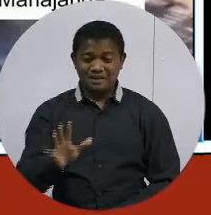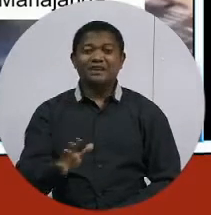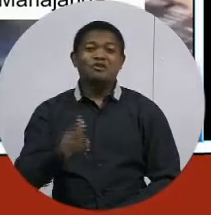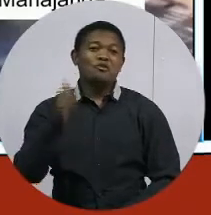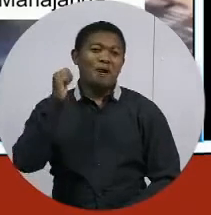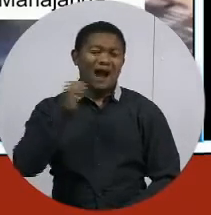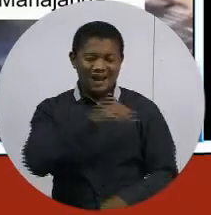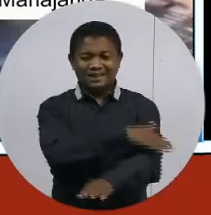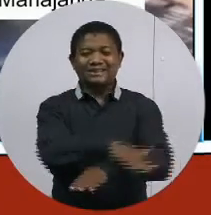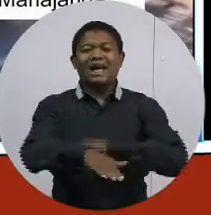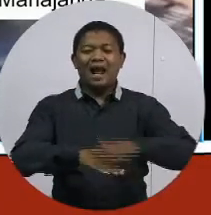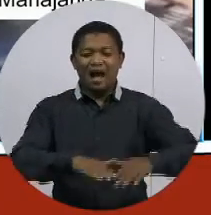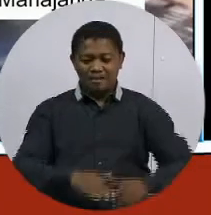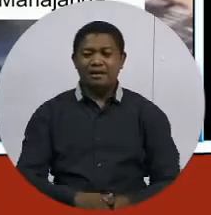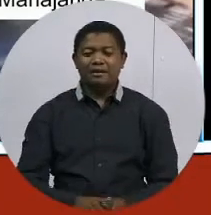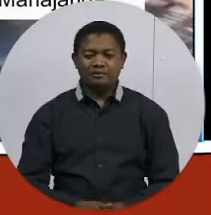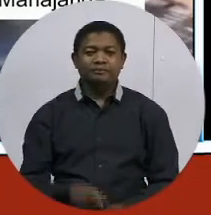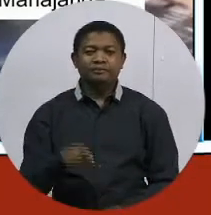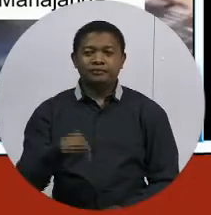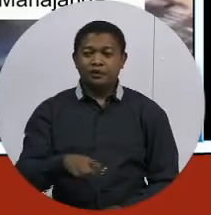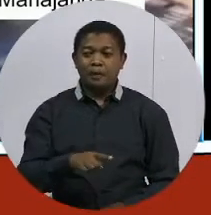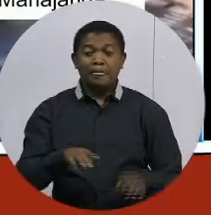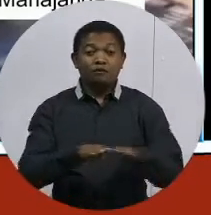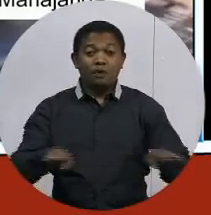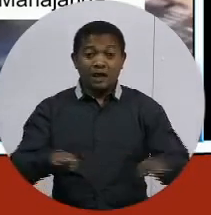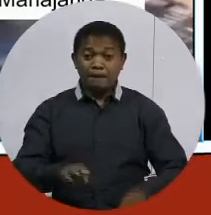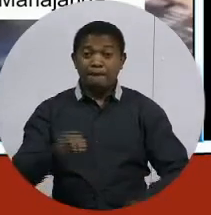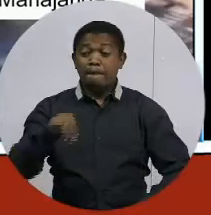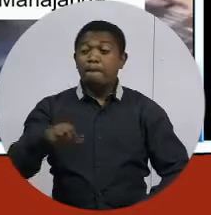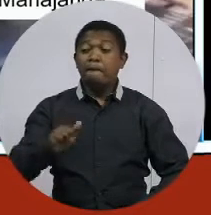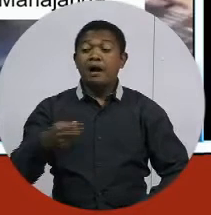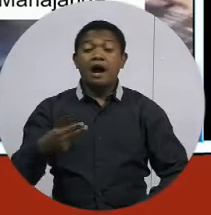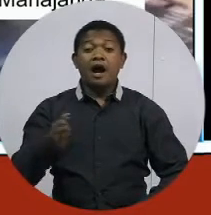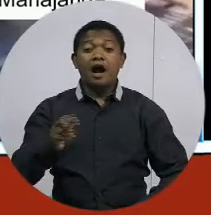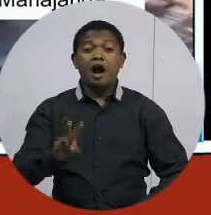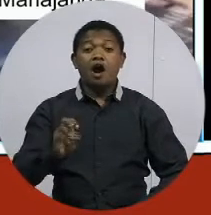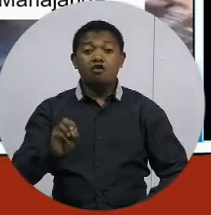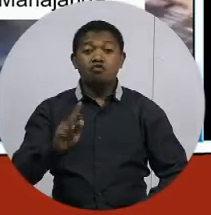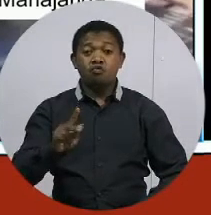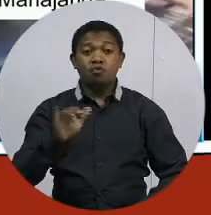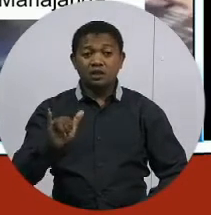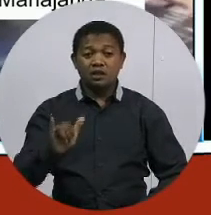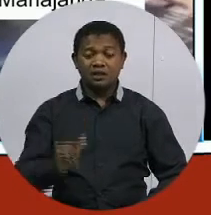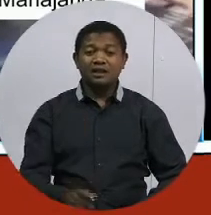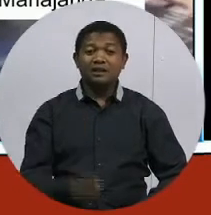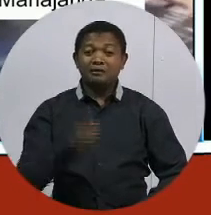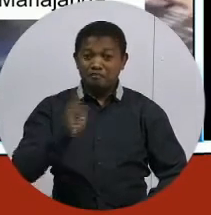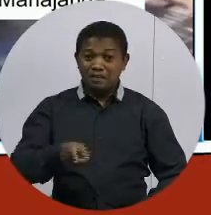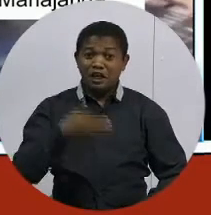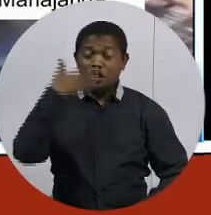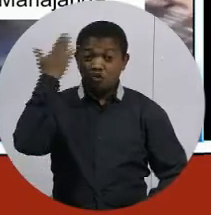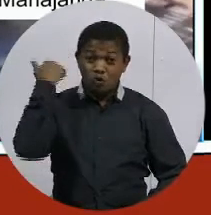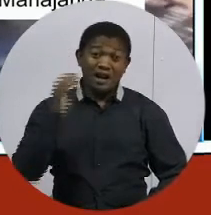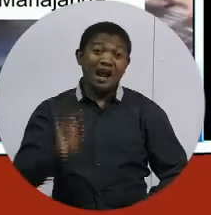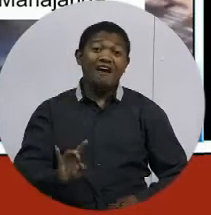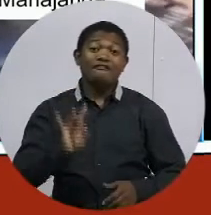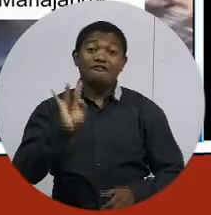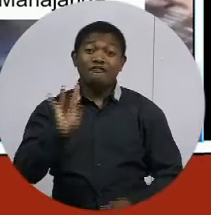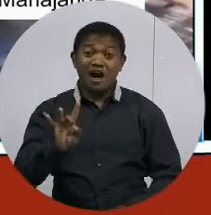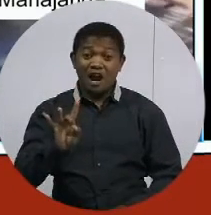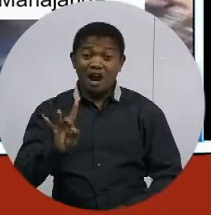Mahajanga raha ny fantatra olona valo no voamarina fa mitondra ny tsimokaretina coronavirus teto